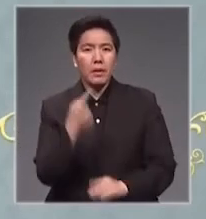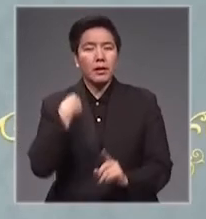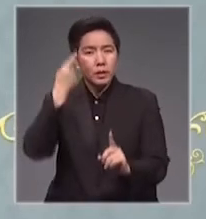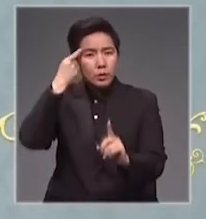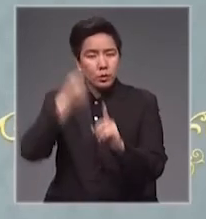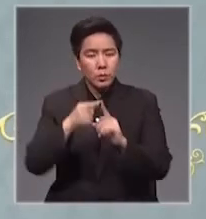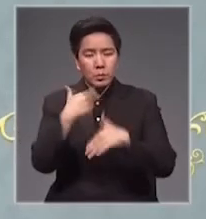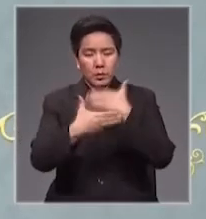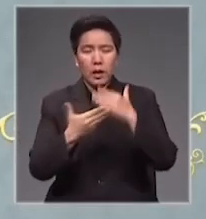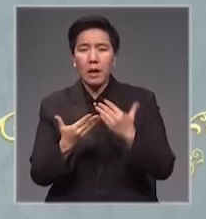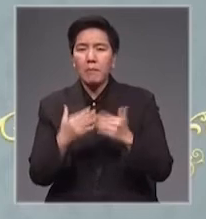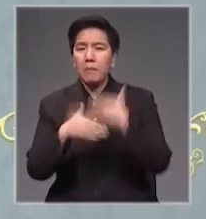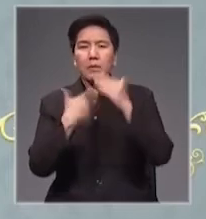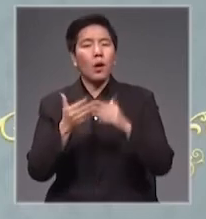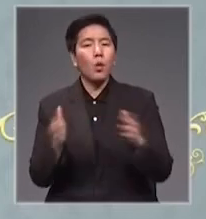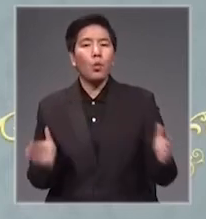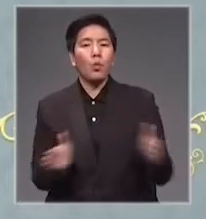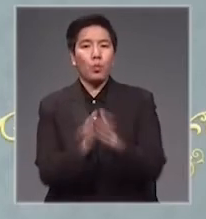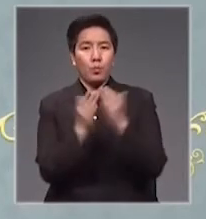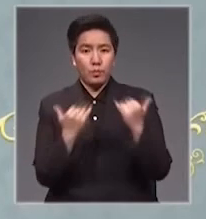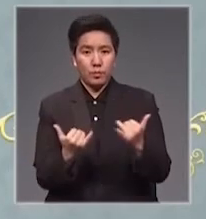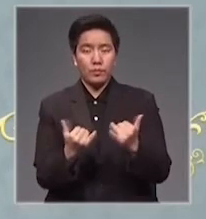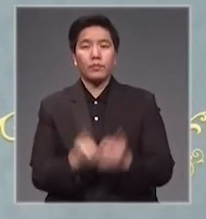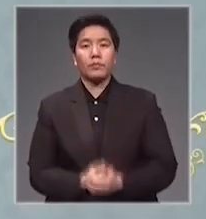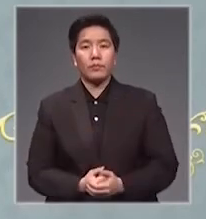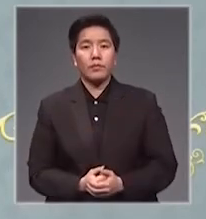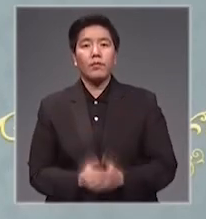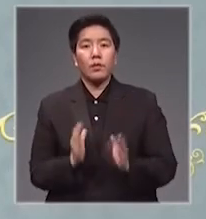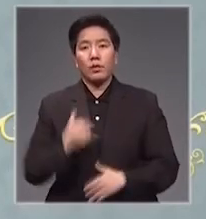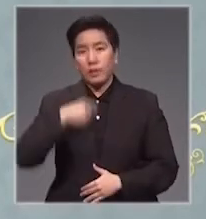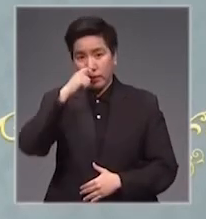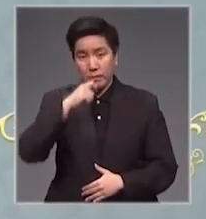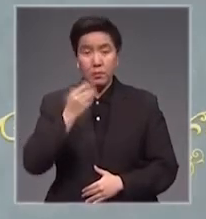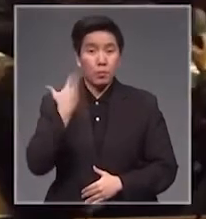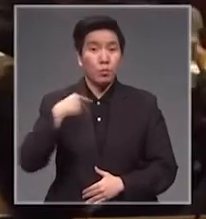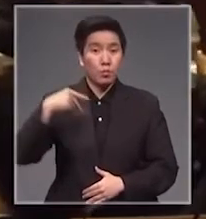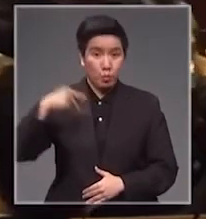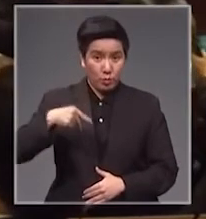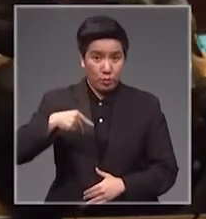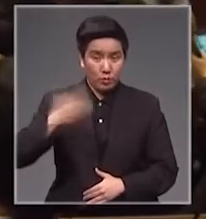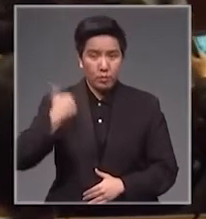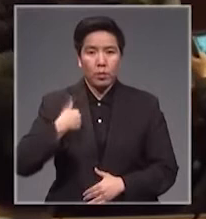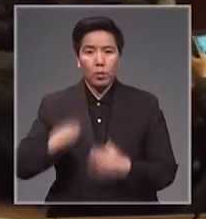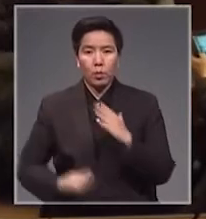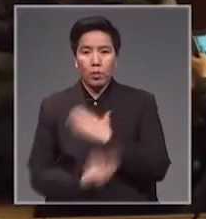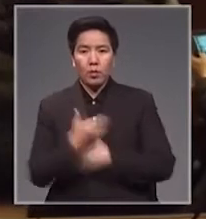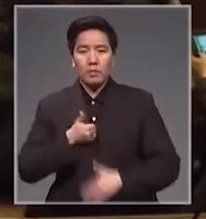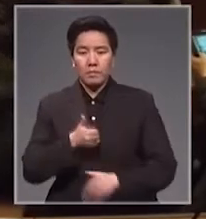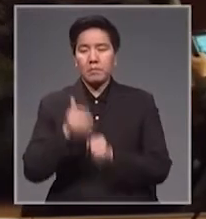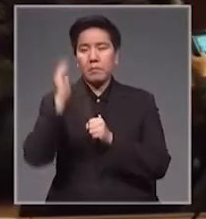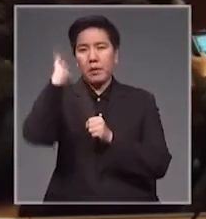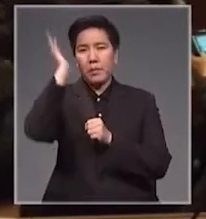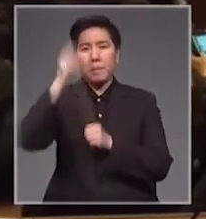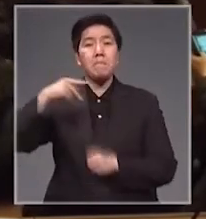าที่ยั่งยืนร่วมกันนะครับพี่น้องประชาชนที่เคารพครับเมื่อวันพุธที่ผ่านมาผมได้มีโอกาสไปปาฐกถาพิเศษ